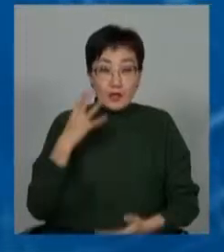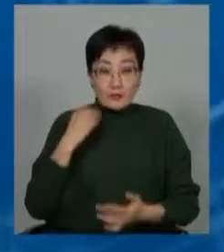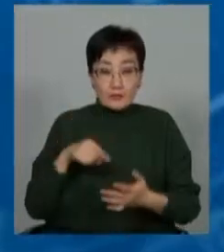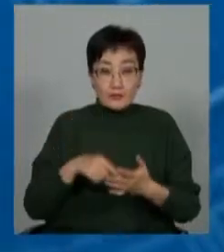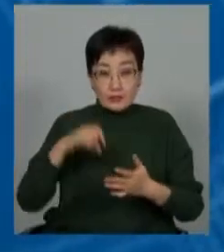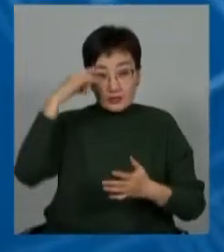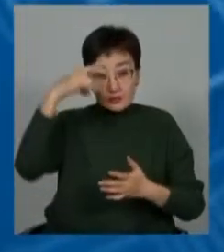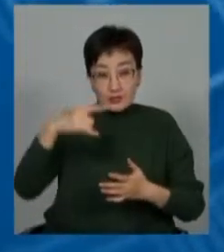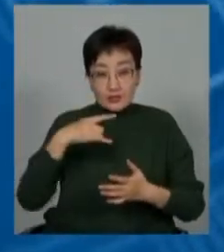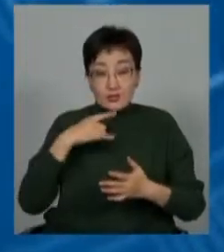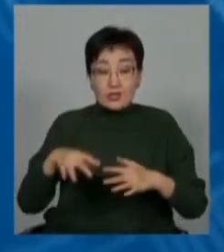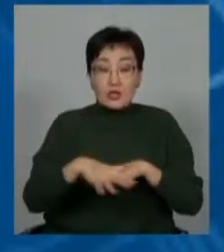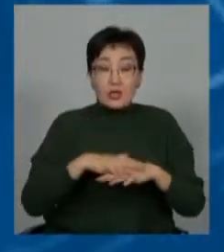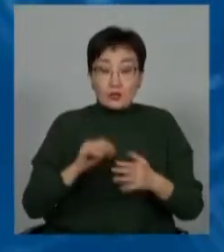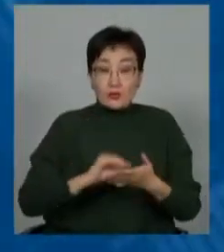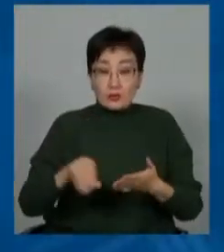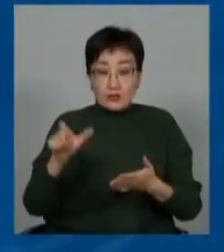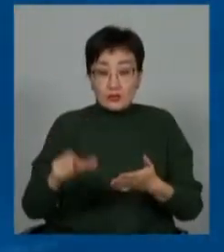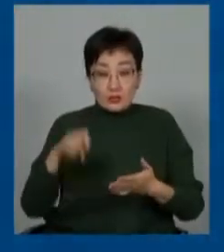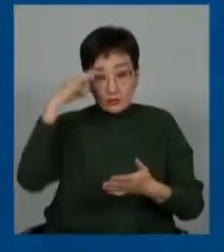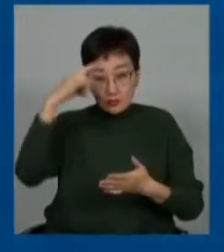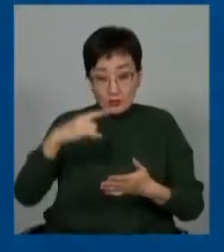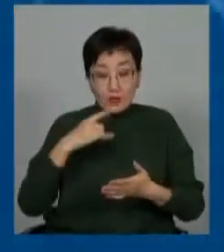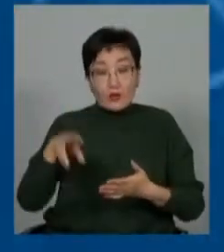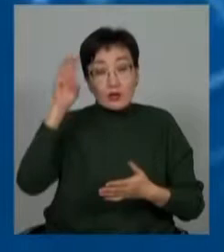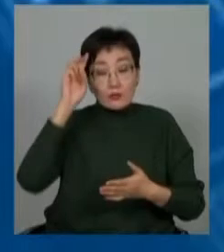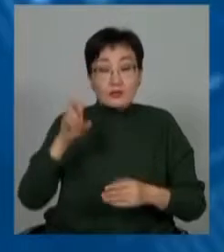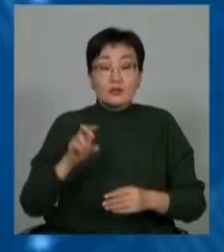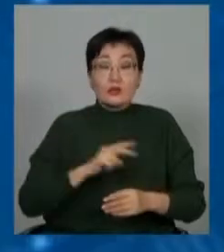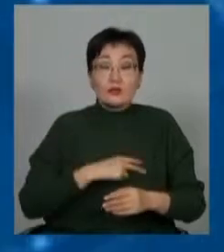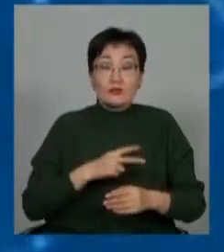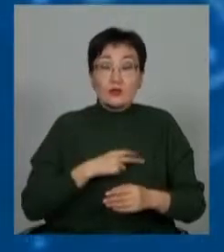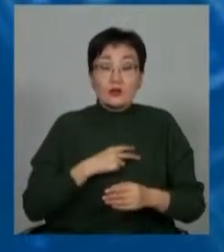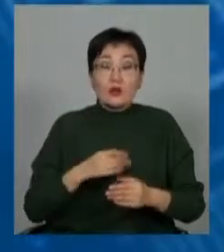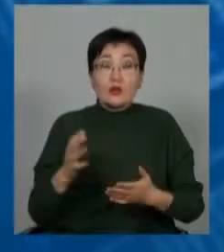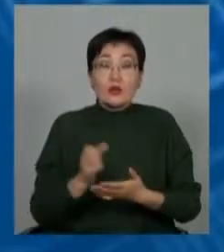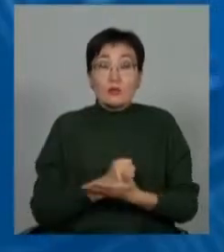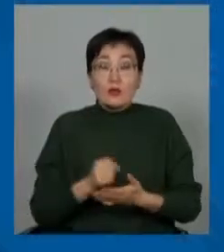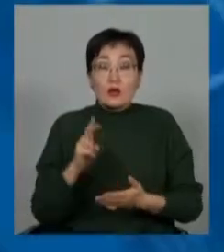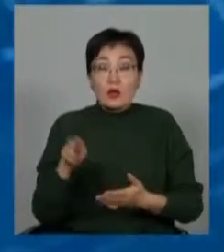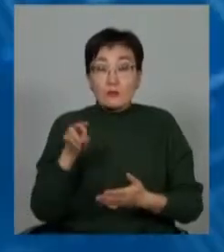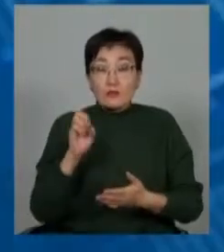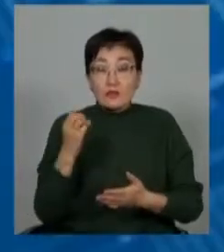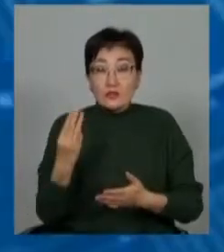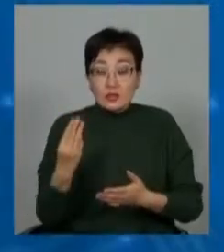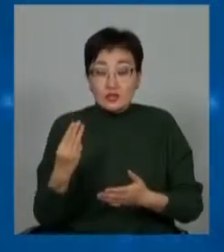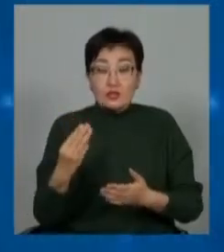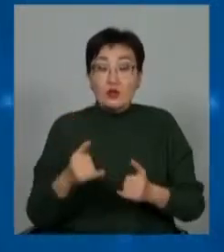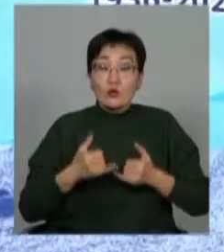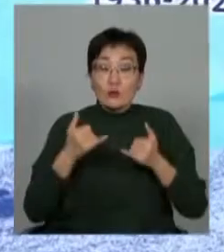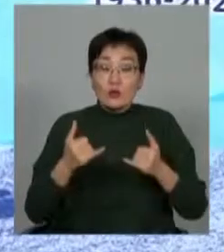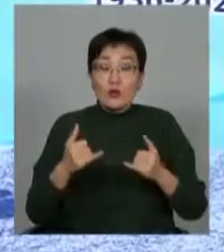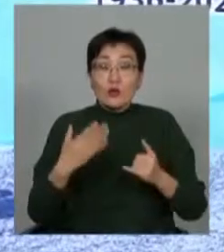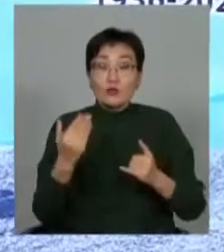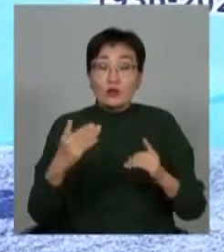Алматыда Қазақстанның халық жазушысы, Қазақстан мемлекеттік сыйлығының иегері Қабдеш Жұмаділовтің құрметіне өзі тұрған үйге ескерткіш